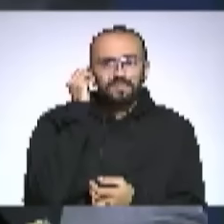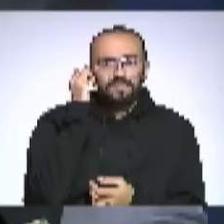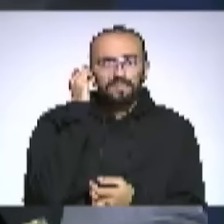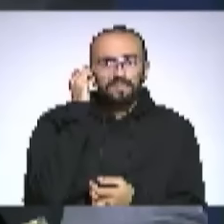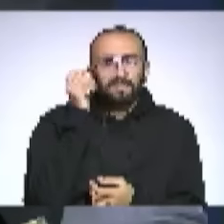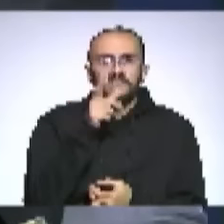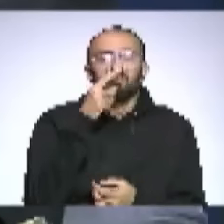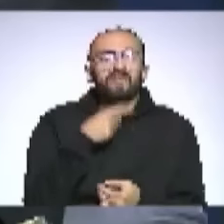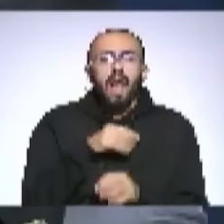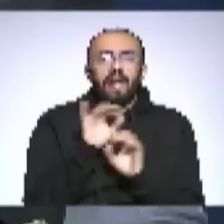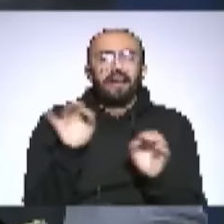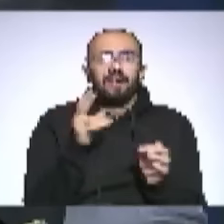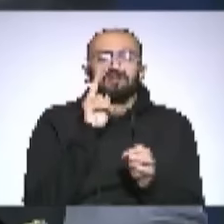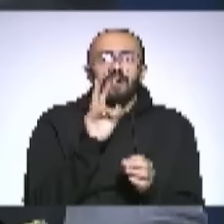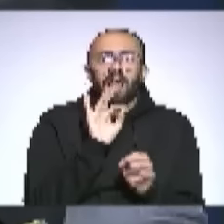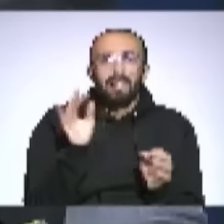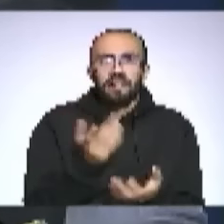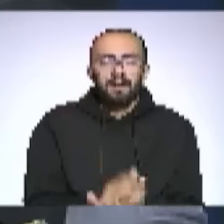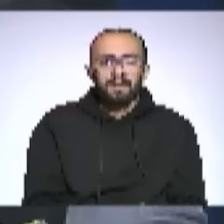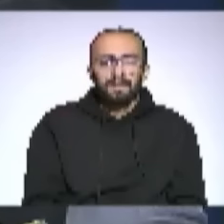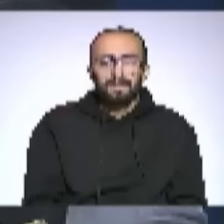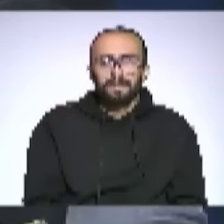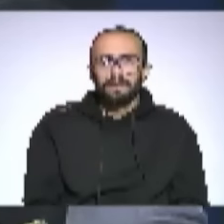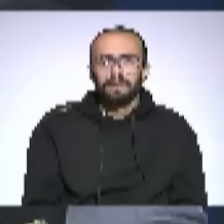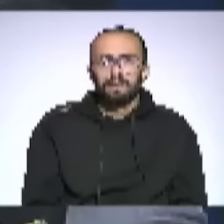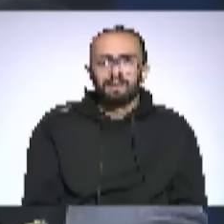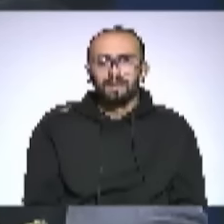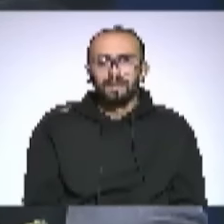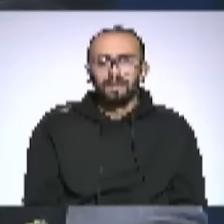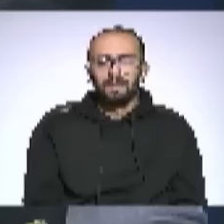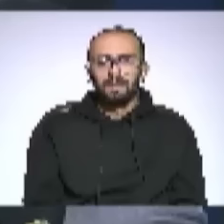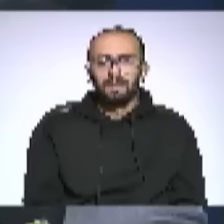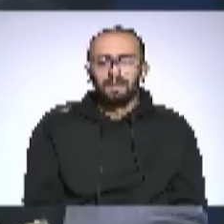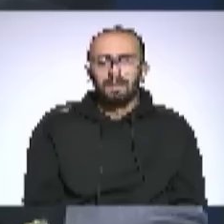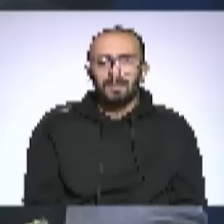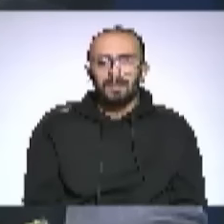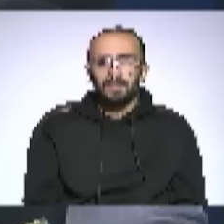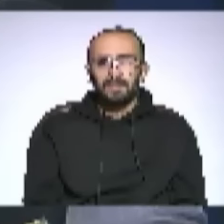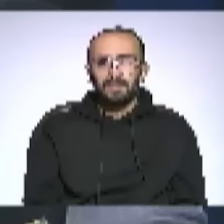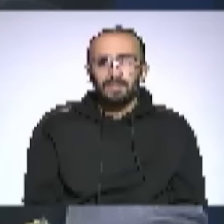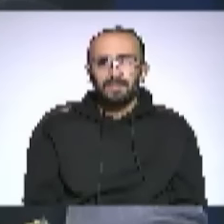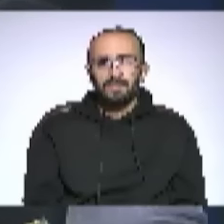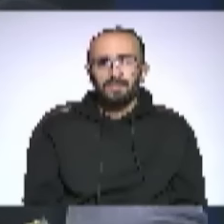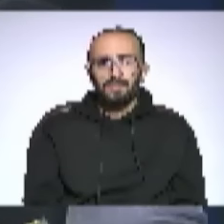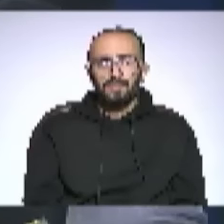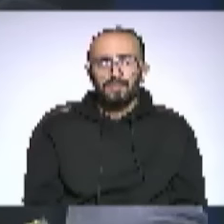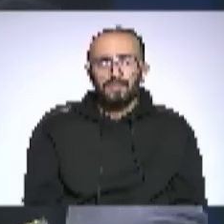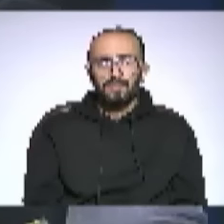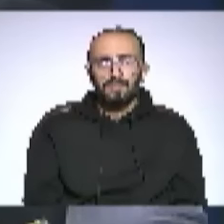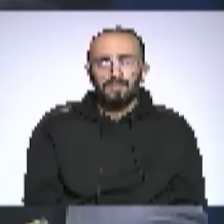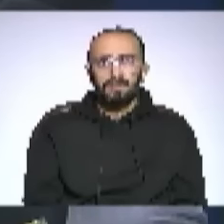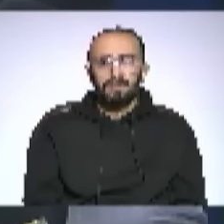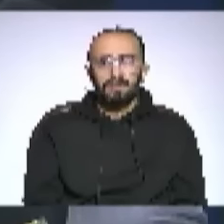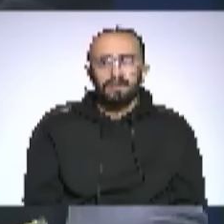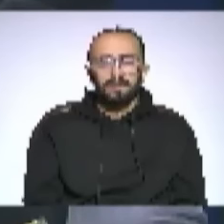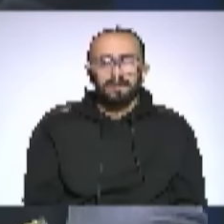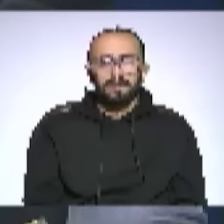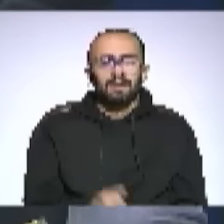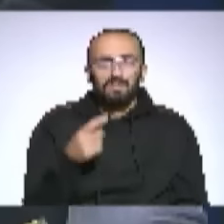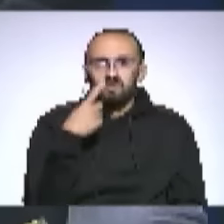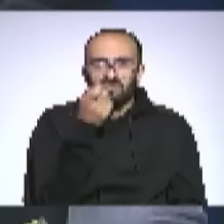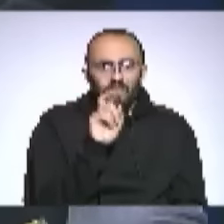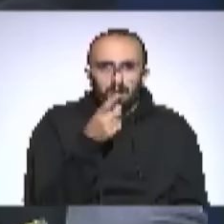نظرك ايه البديل في نظري ايه ام لا مش فاهمه قصك ايه